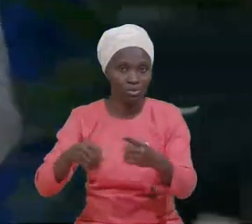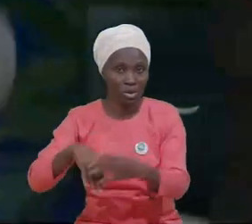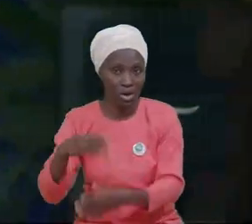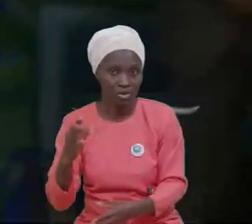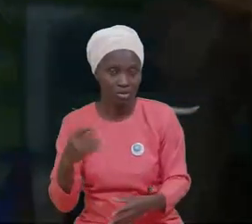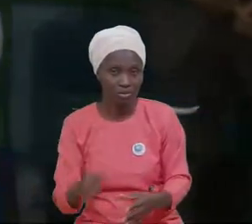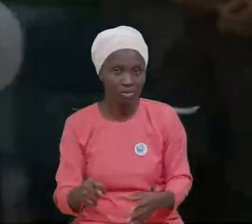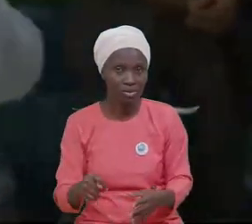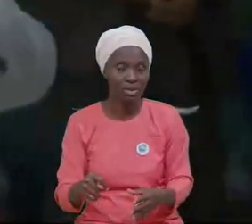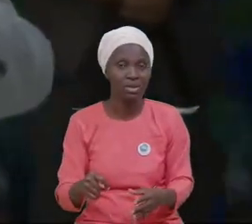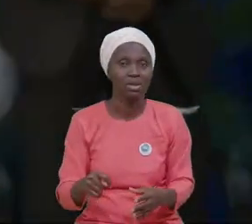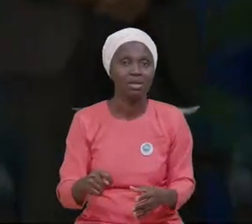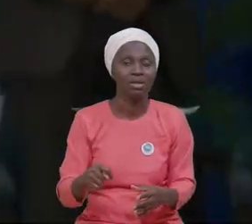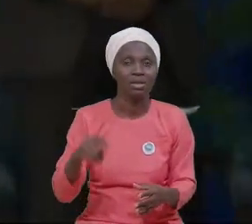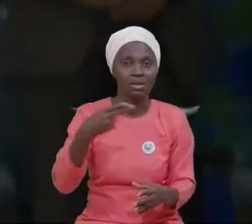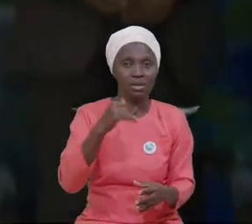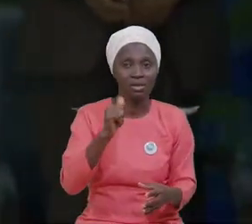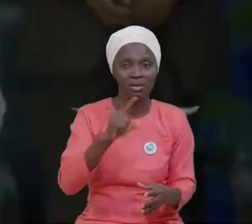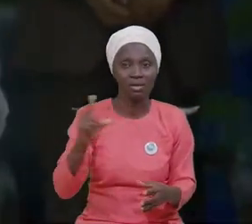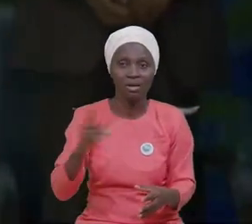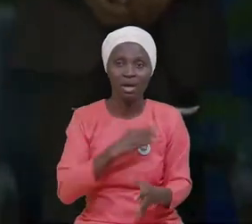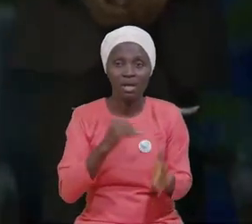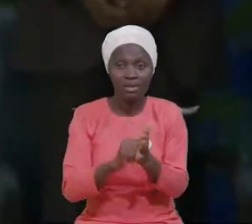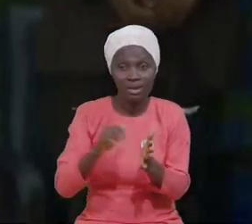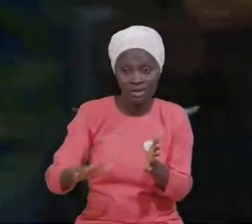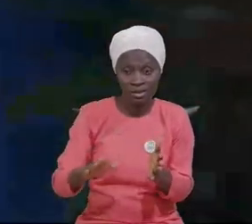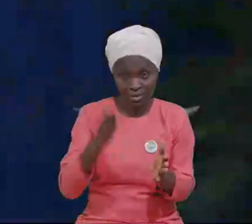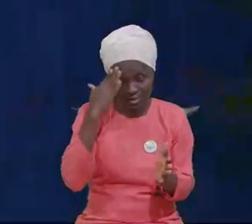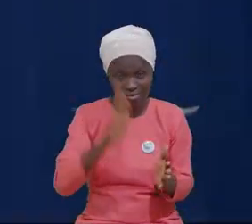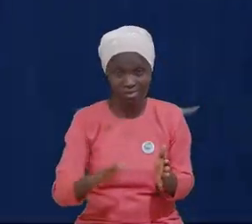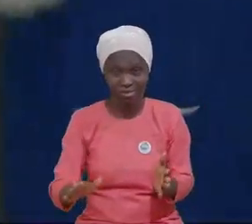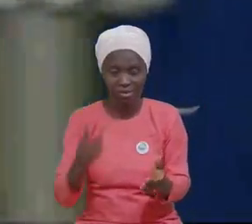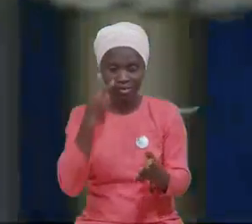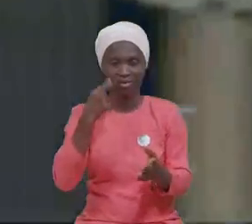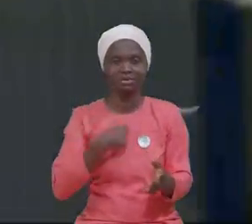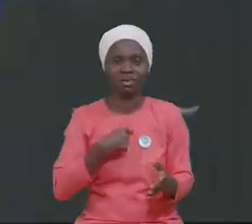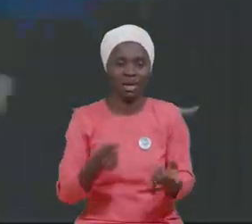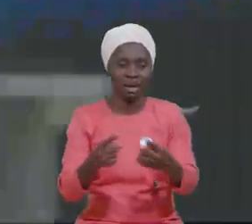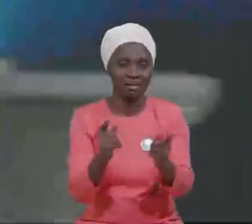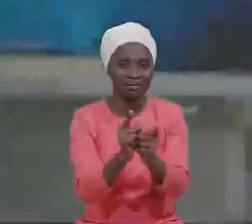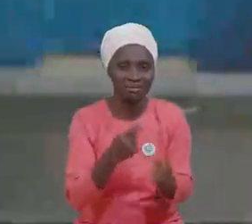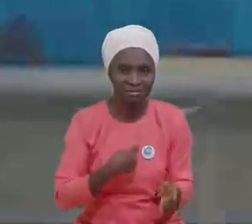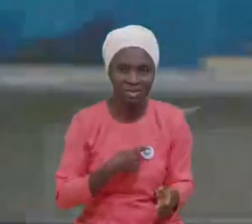Et je sortais du hall. Et cet enfant, avec les autres enfants, m'ont vu.